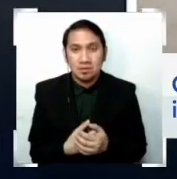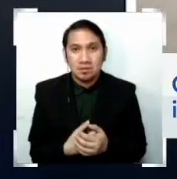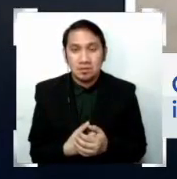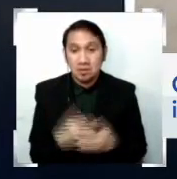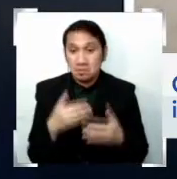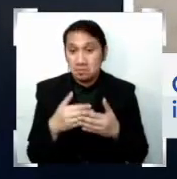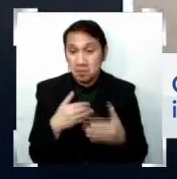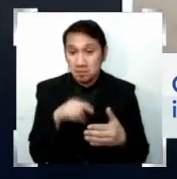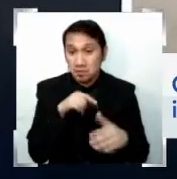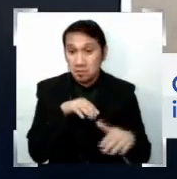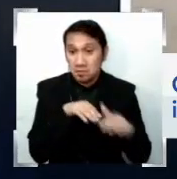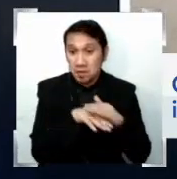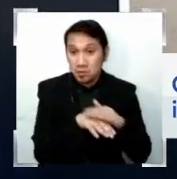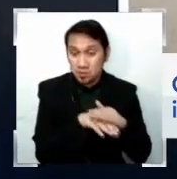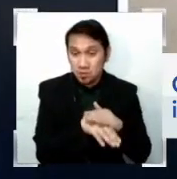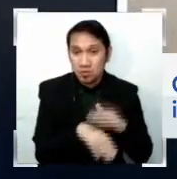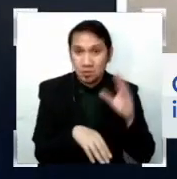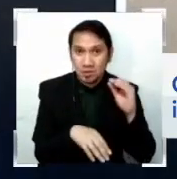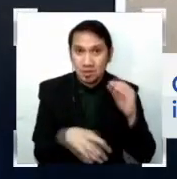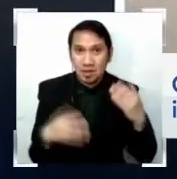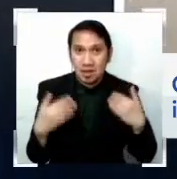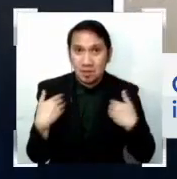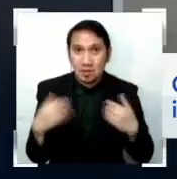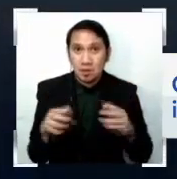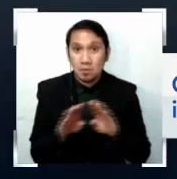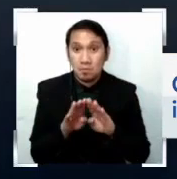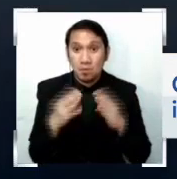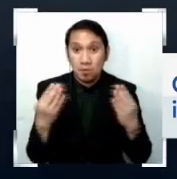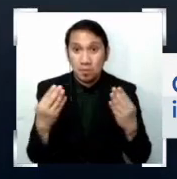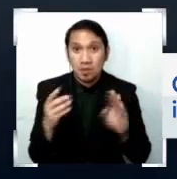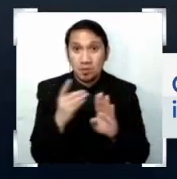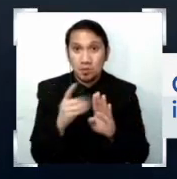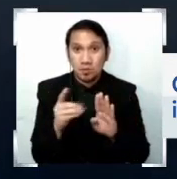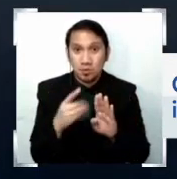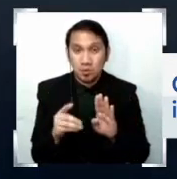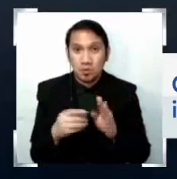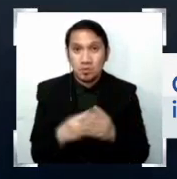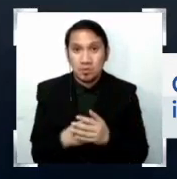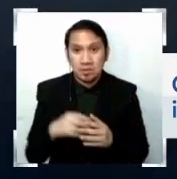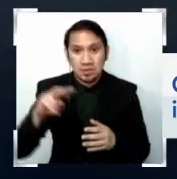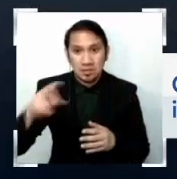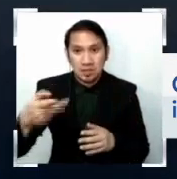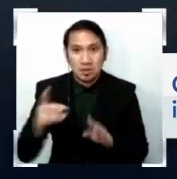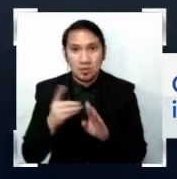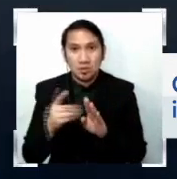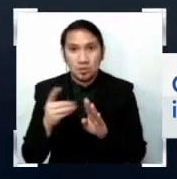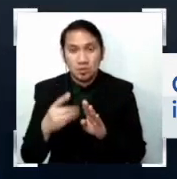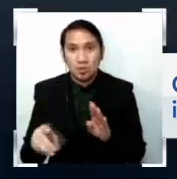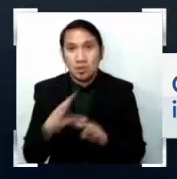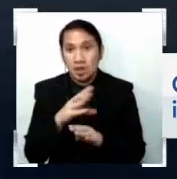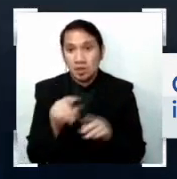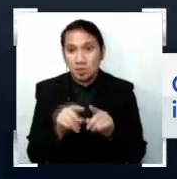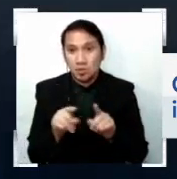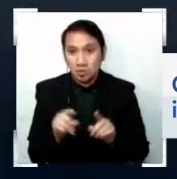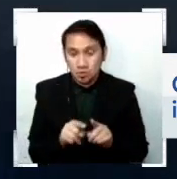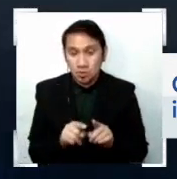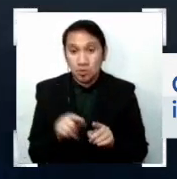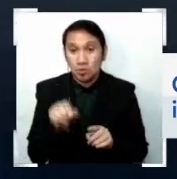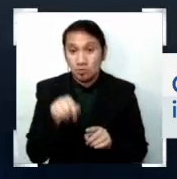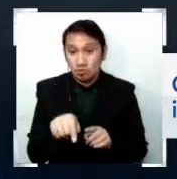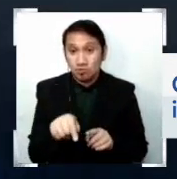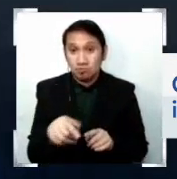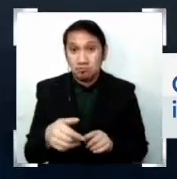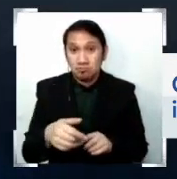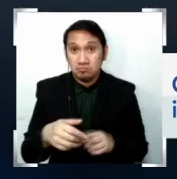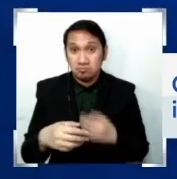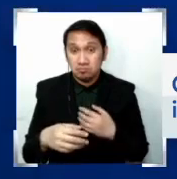pumasok ang hold-upper, nakabukas na daw ang main door, secondary door, pati ang vault ng pawn shop. Wala rin daw ang